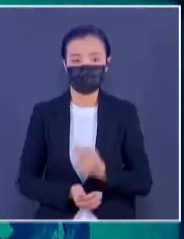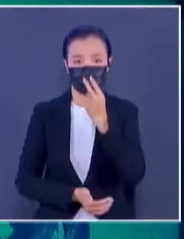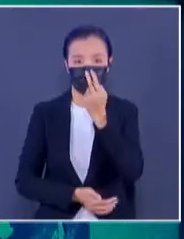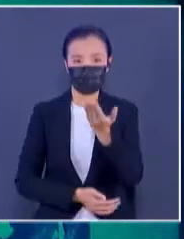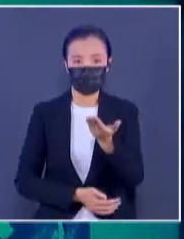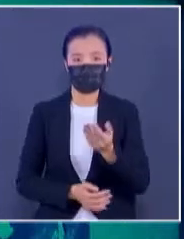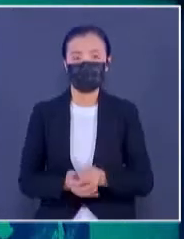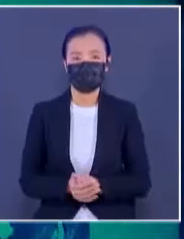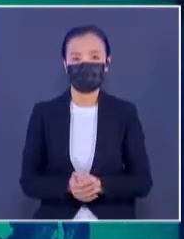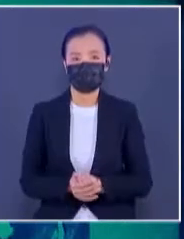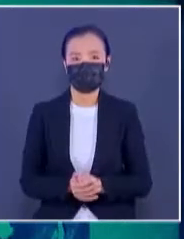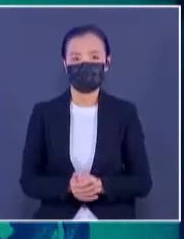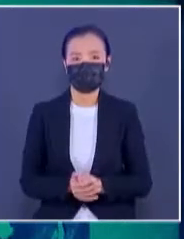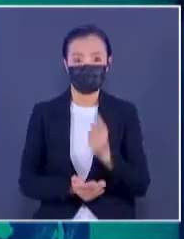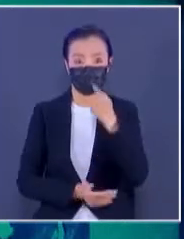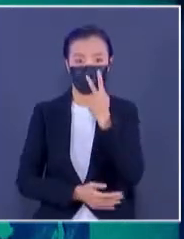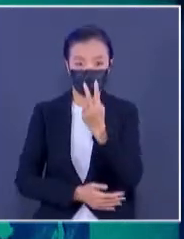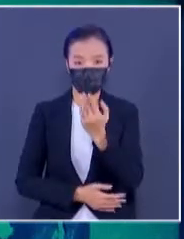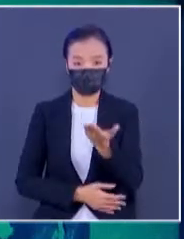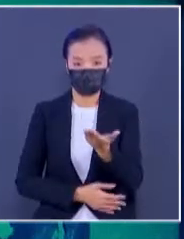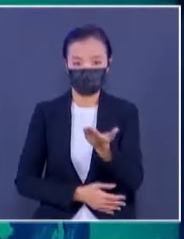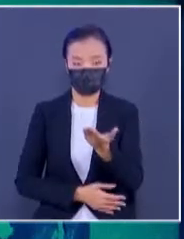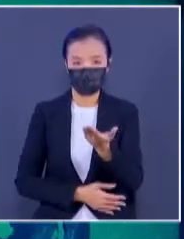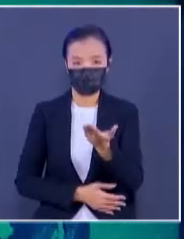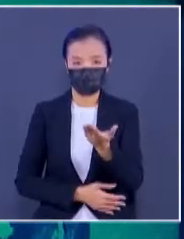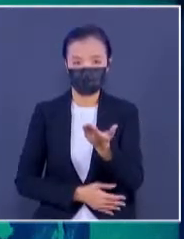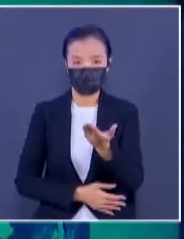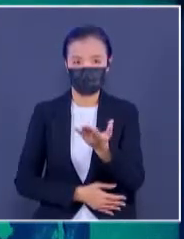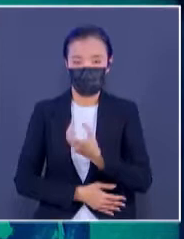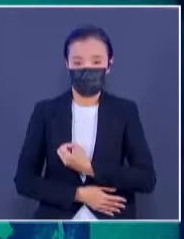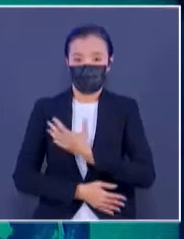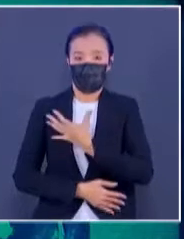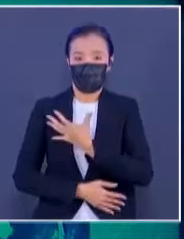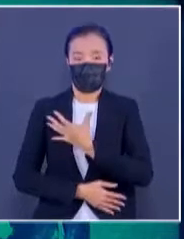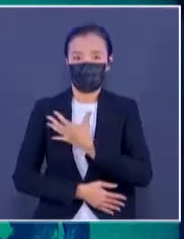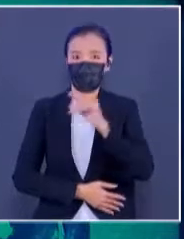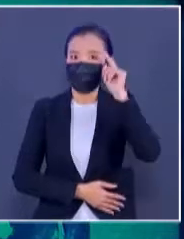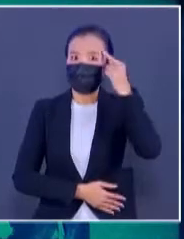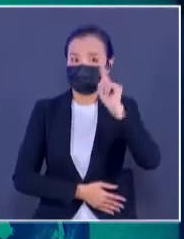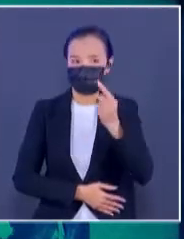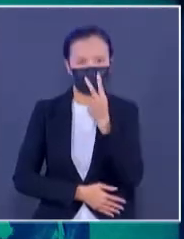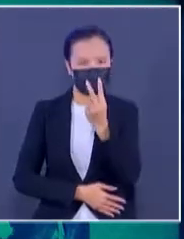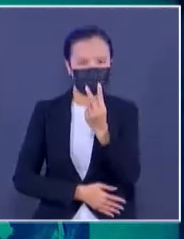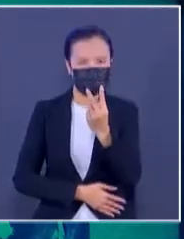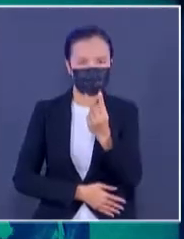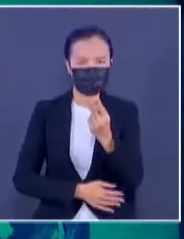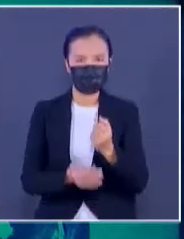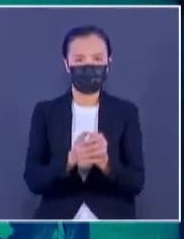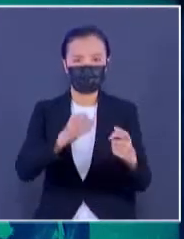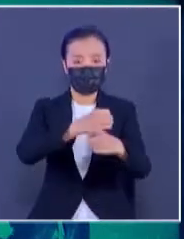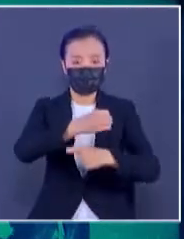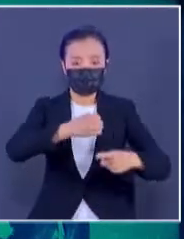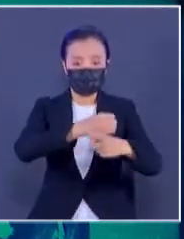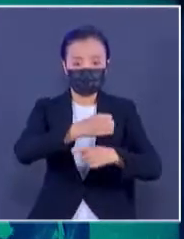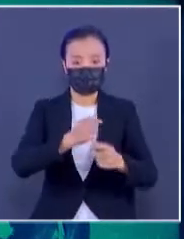ไปดูอีกหนึ่งเหตุการณ์ครับใครเจอเหตุการณ์นี้ถ้าไม่ช็อกก็ไม่รู้จะพูดยังไงมองออกไปกลางทุ่งนาครับห